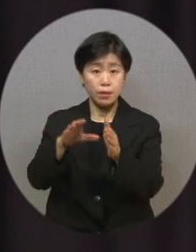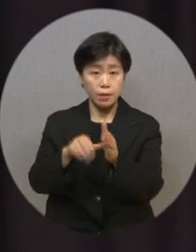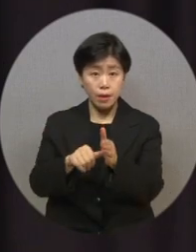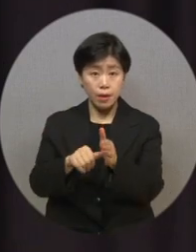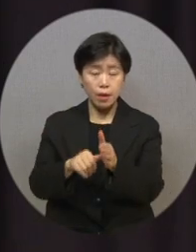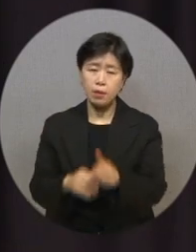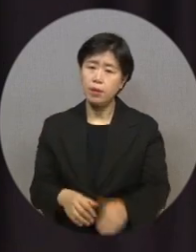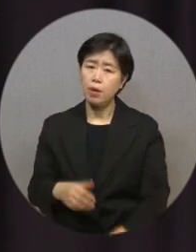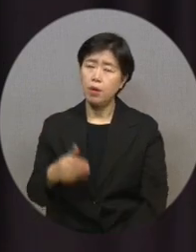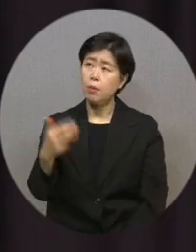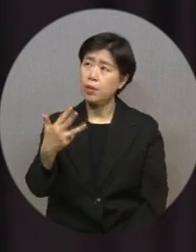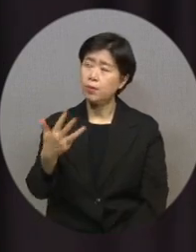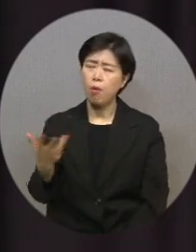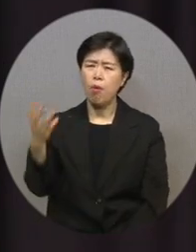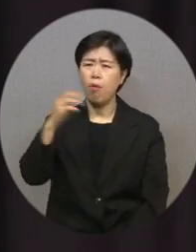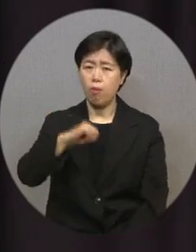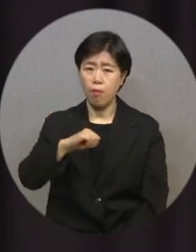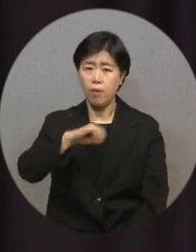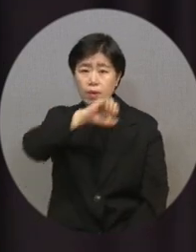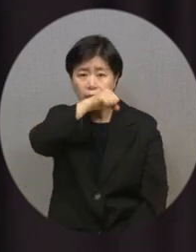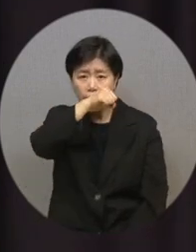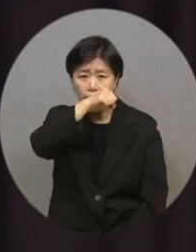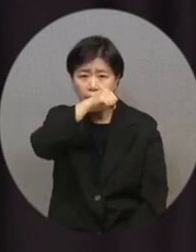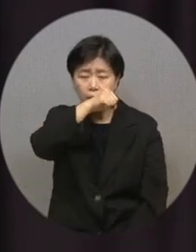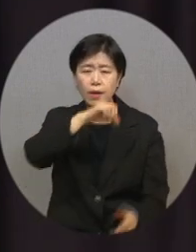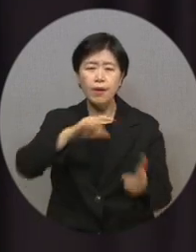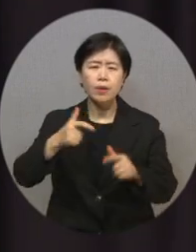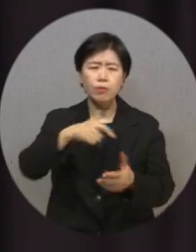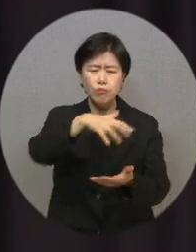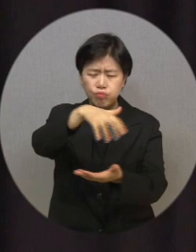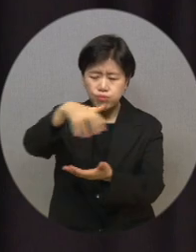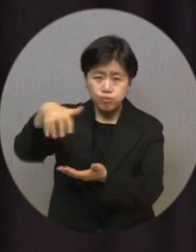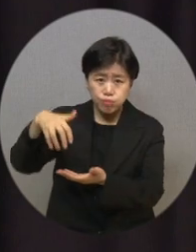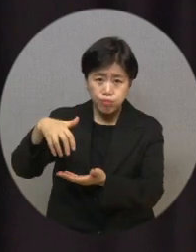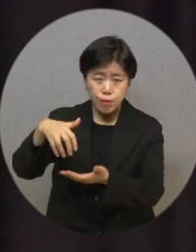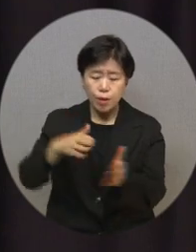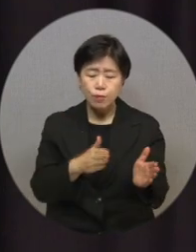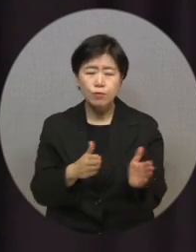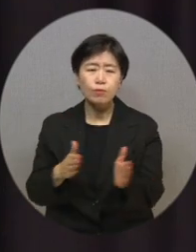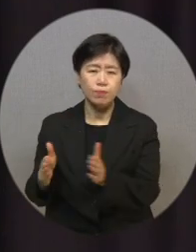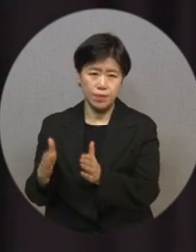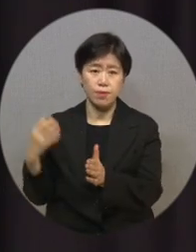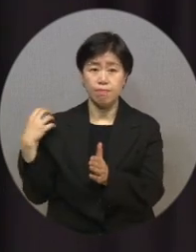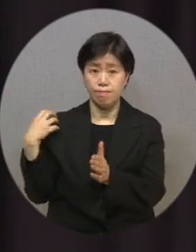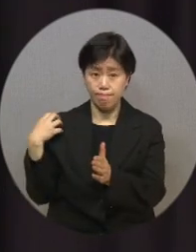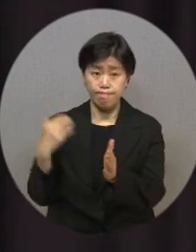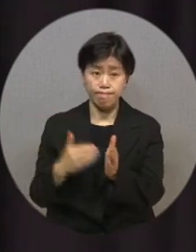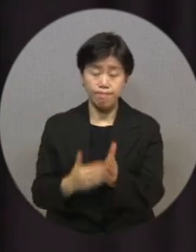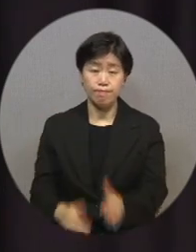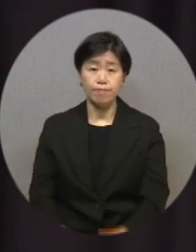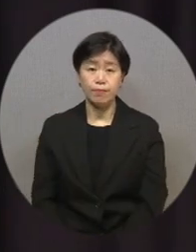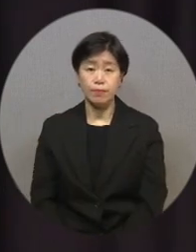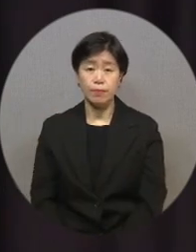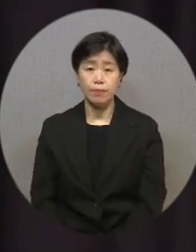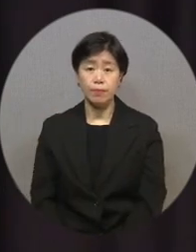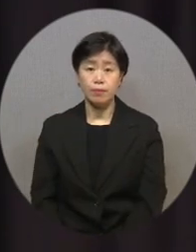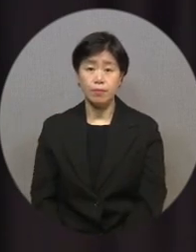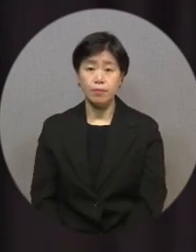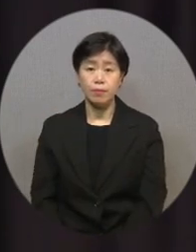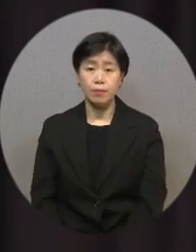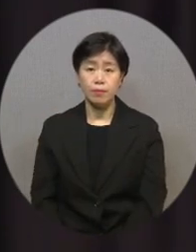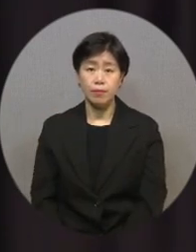저희가 한 8천억에 예산에 부담금을 걷는 그런 사업을 했었고요 그다음에 저희가 이게 이제 고용을 못해서